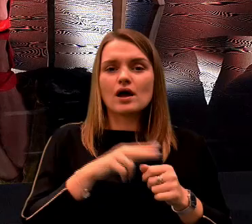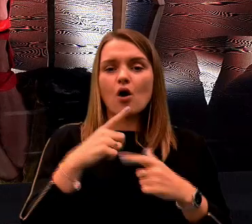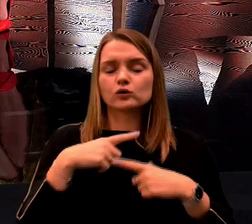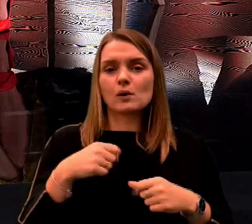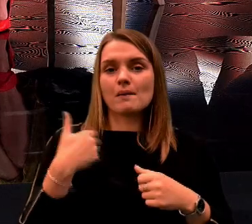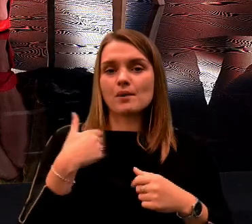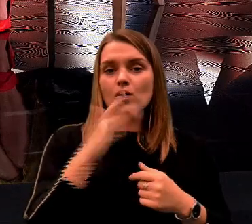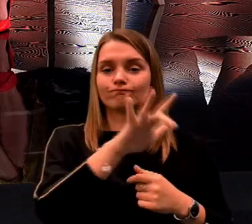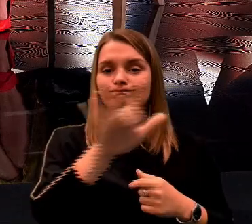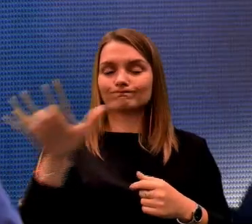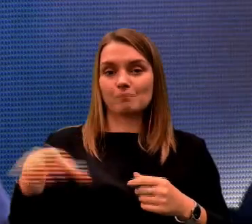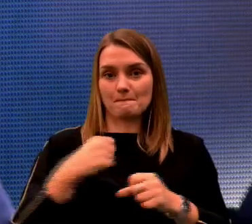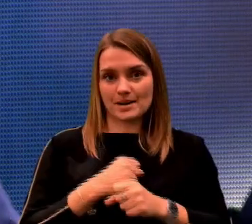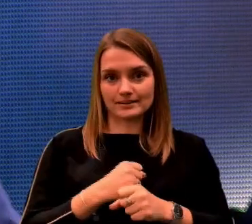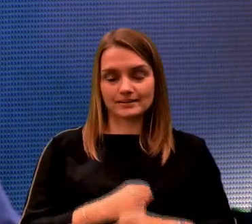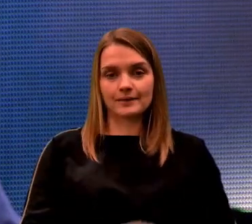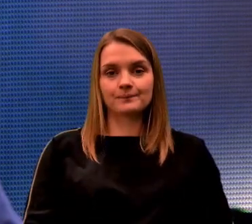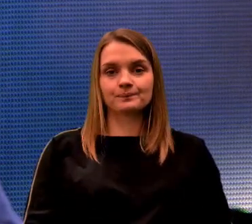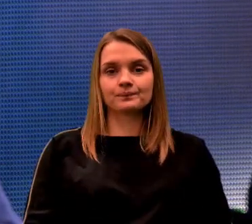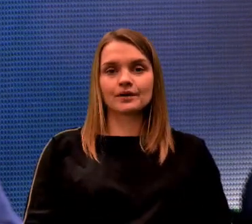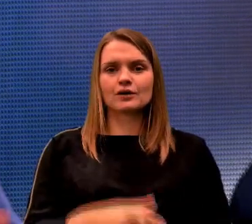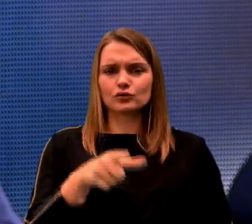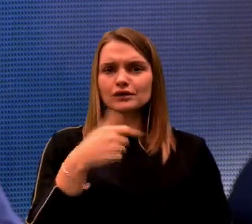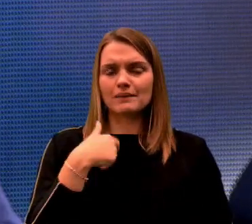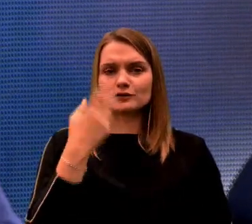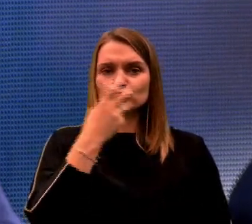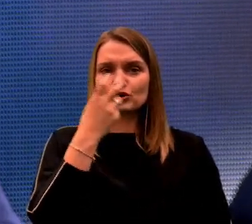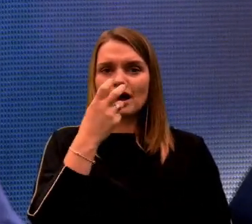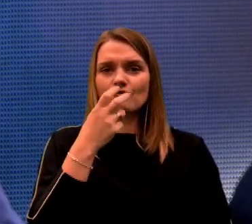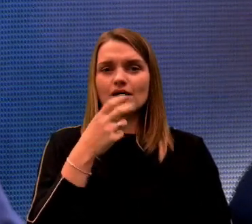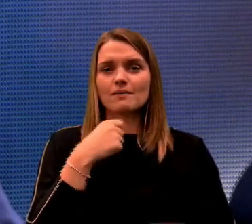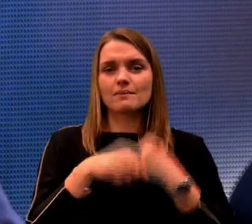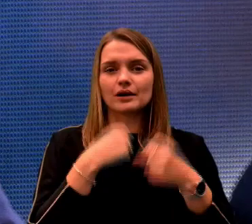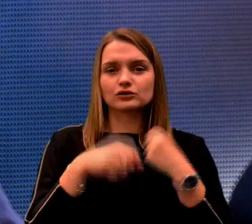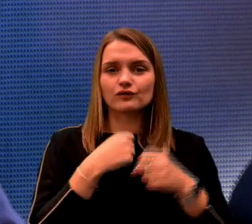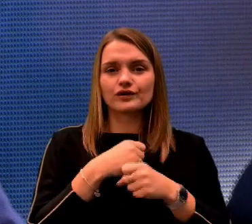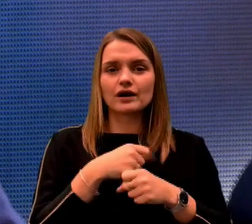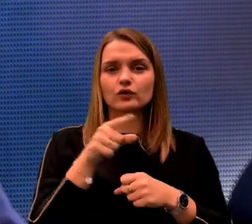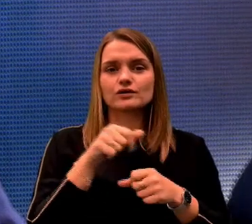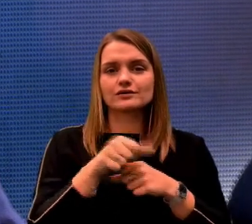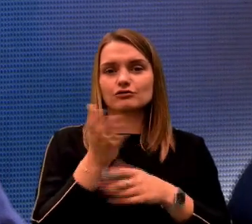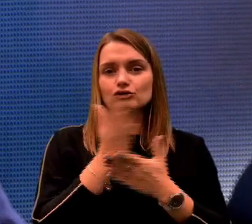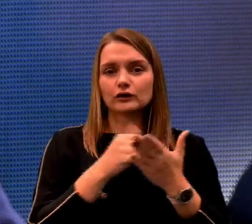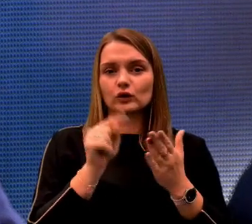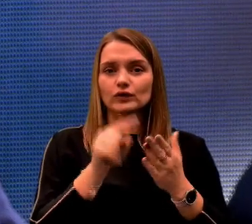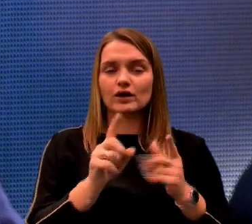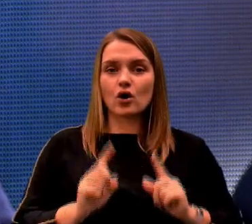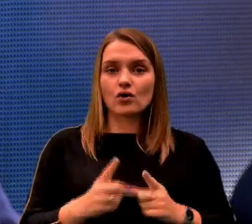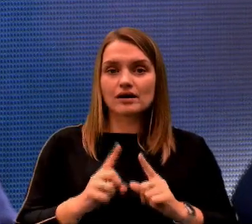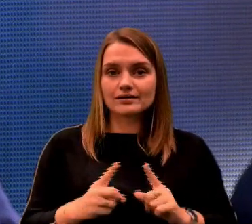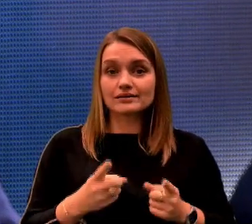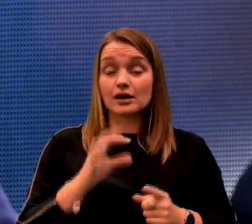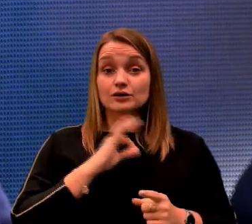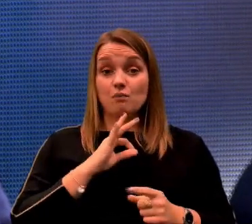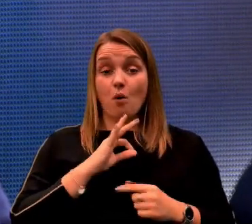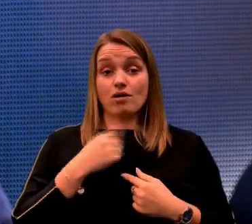perspektywa pracownika, który nie, jakby patrzy z perspektywy, jestem częścią tej organizacji i z mojej perspektywy uczciwie